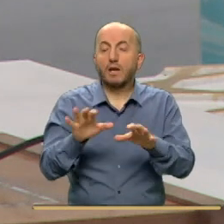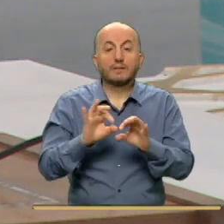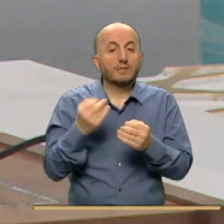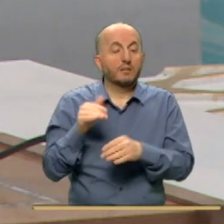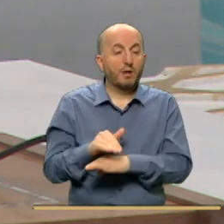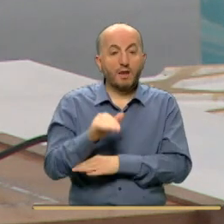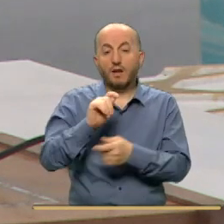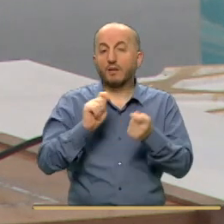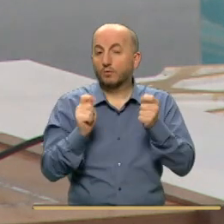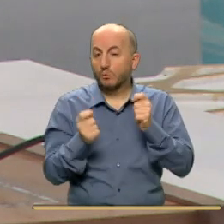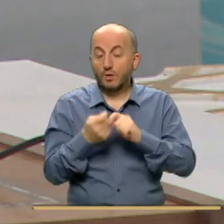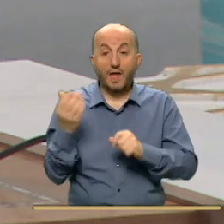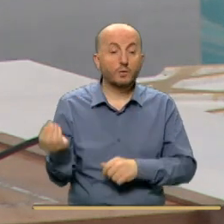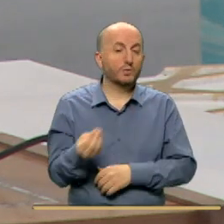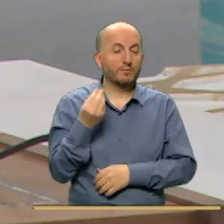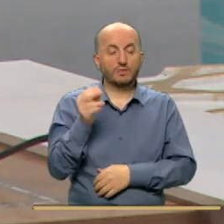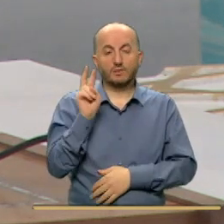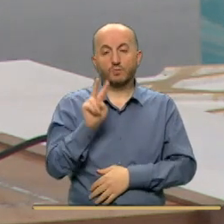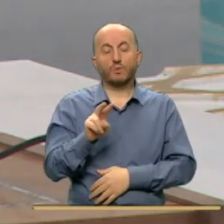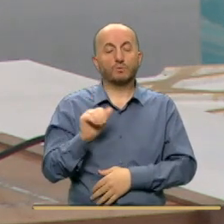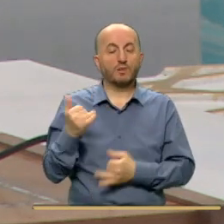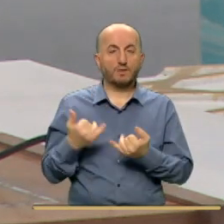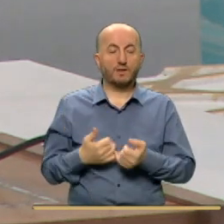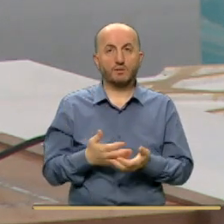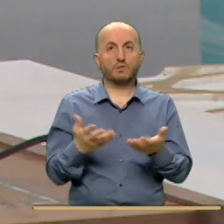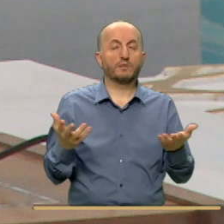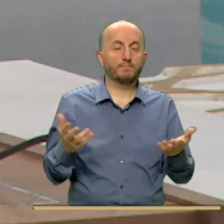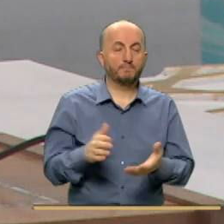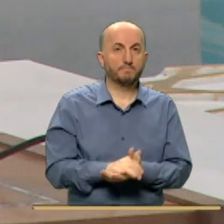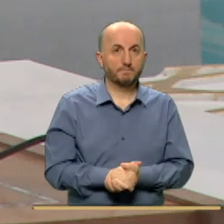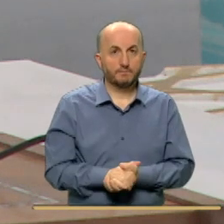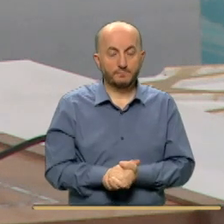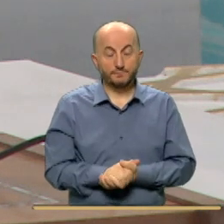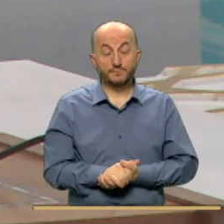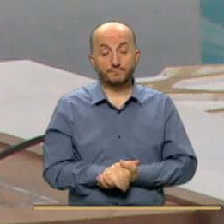yaşama dönüştüğünü en güzel şekilde görürüz değerli kardeşlerim.